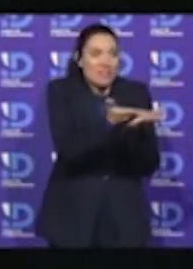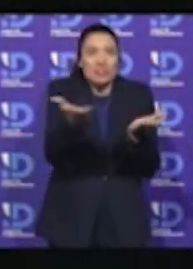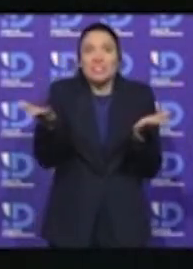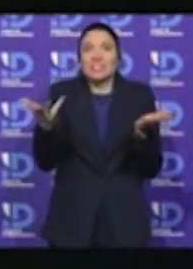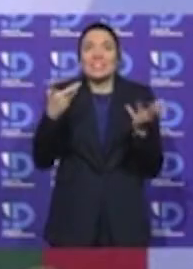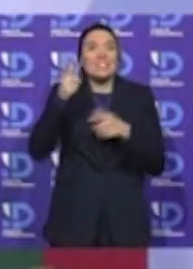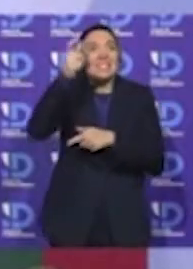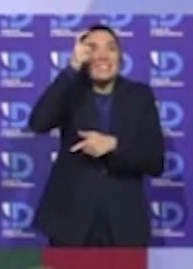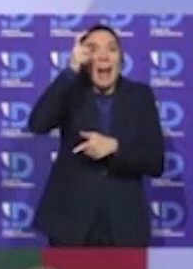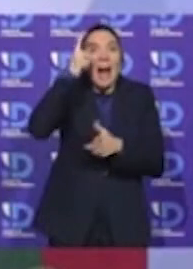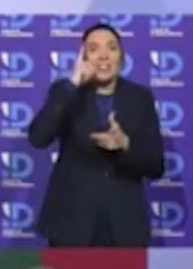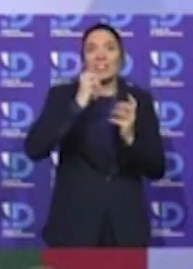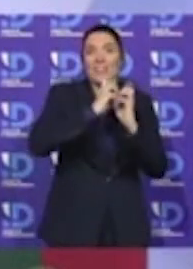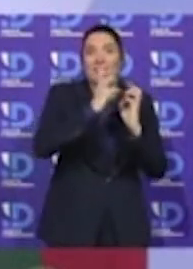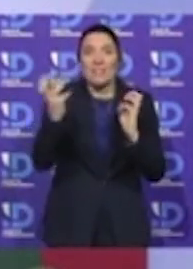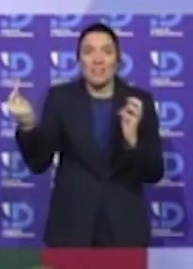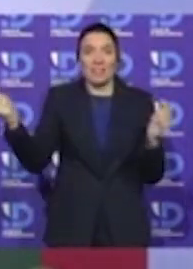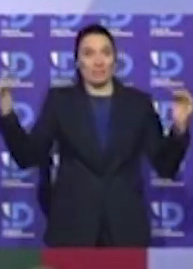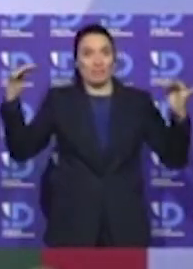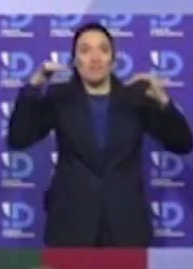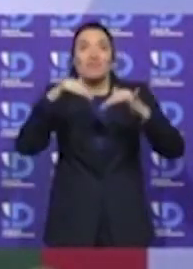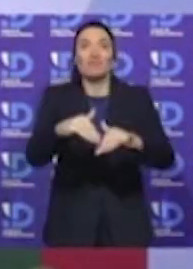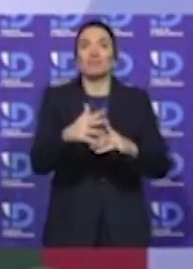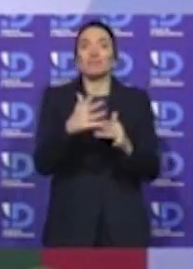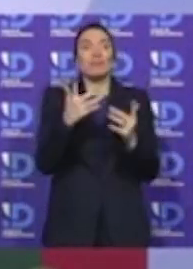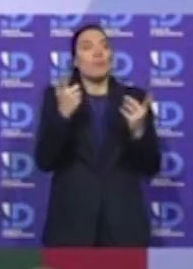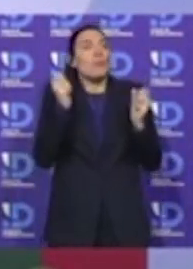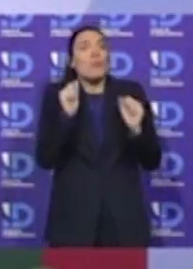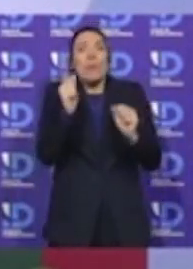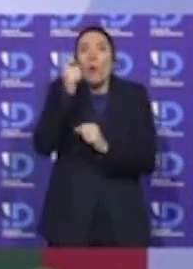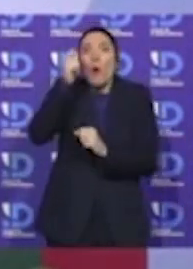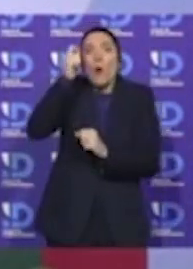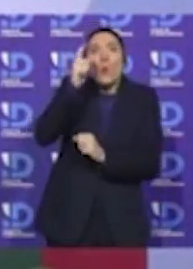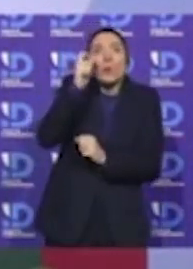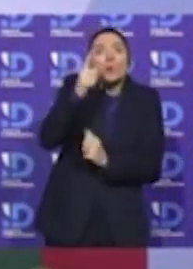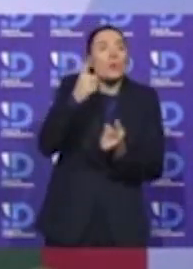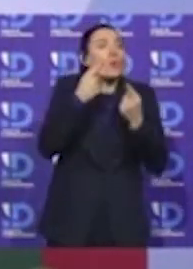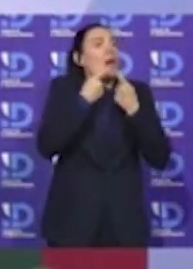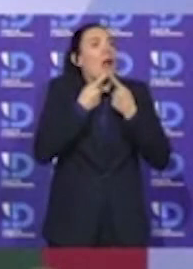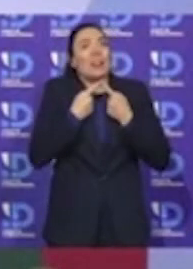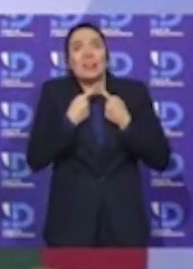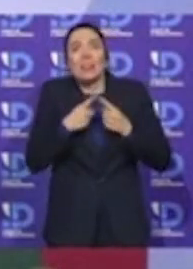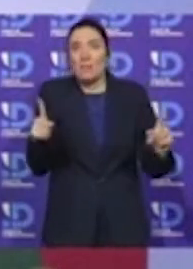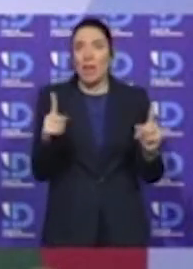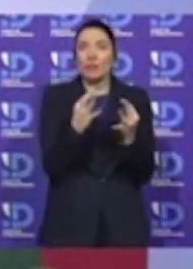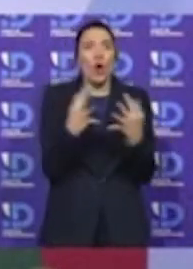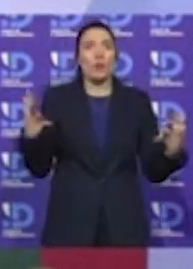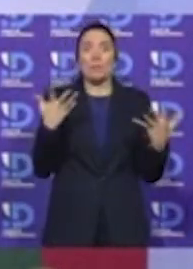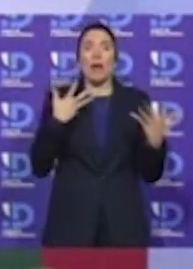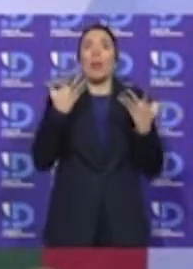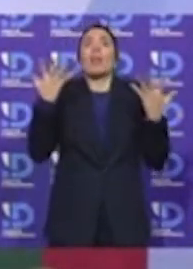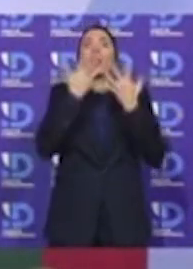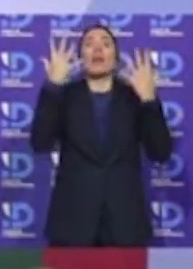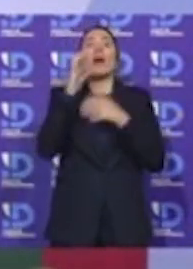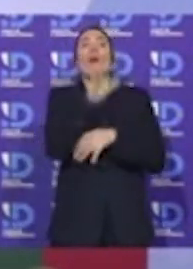diverse con alcune sfumature che possono essere anche diverse perché se noi parliamo di Europa dei popoli è chiaro che identità e